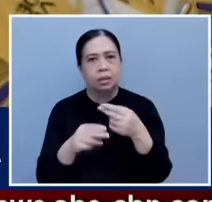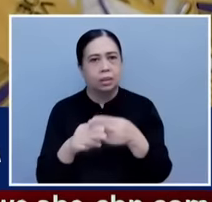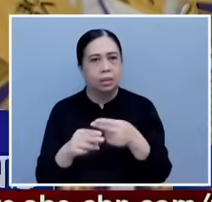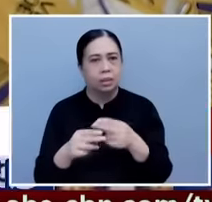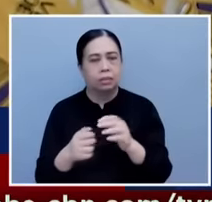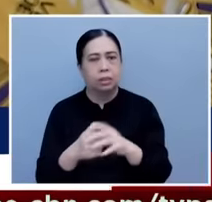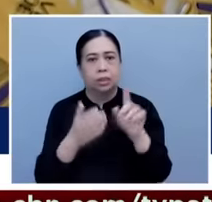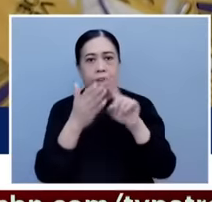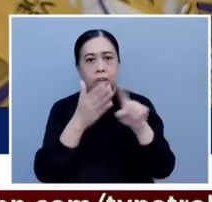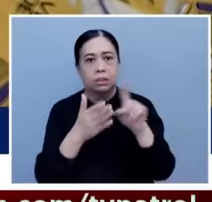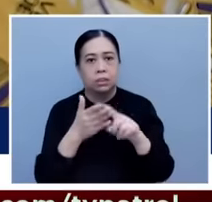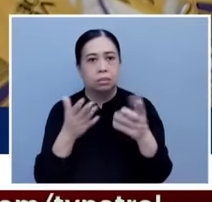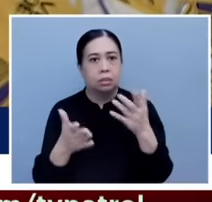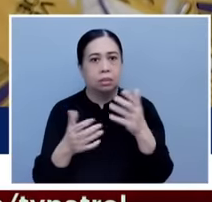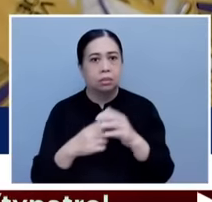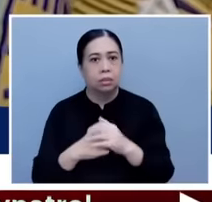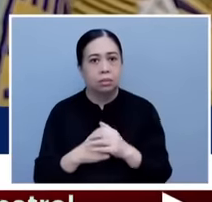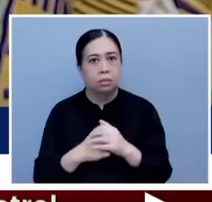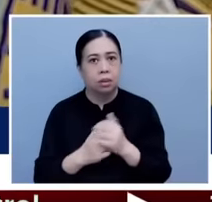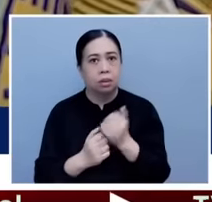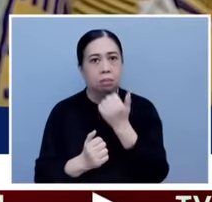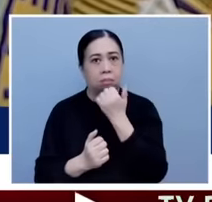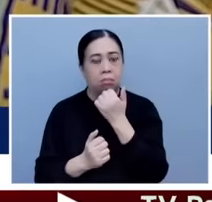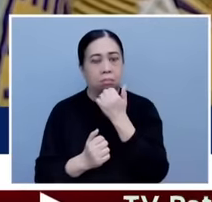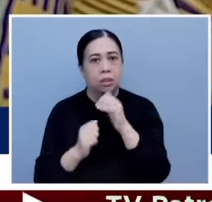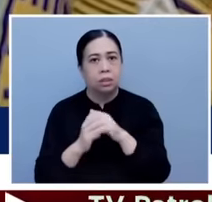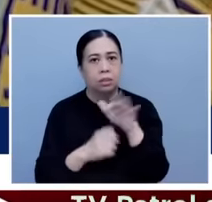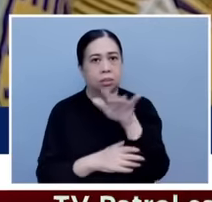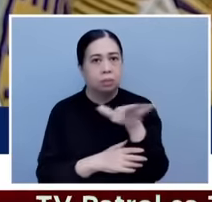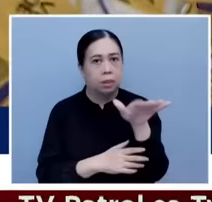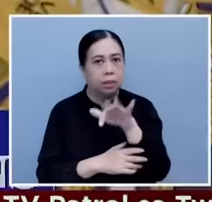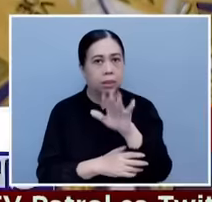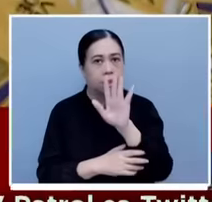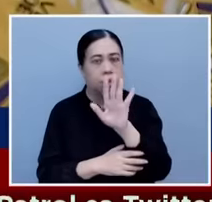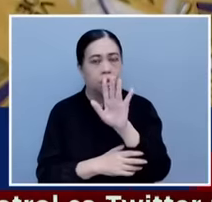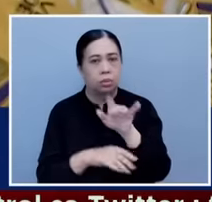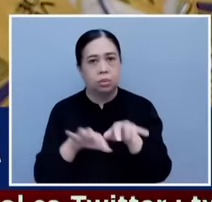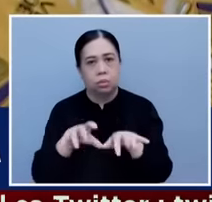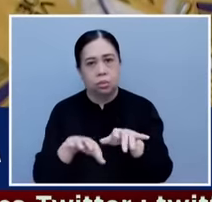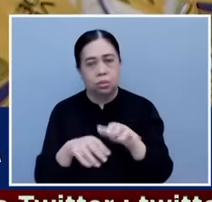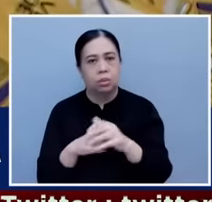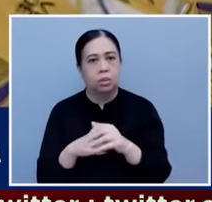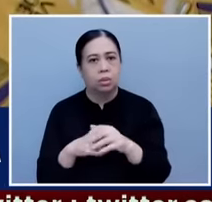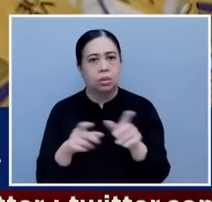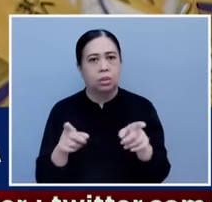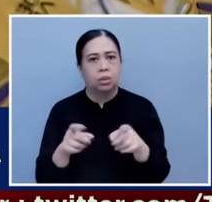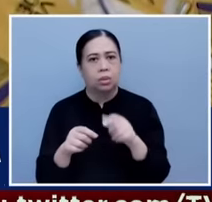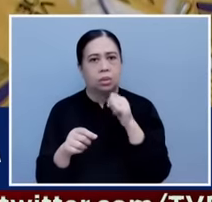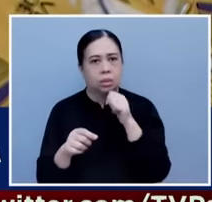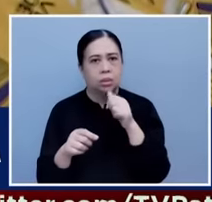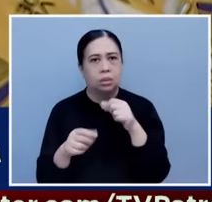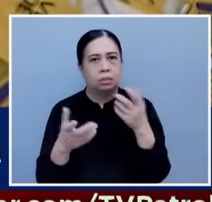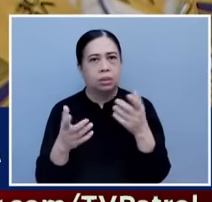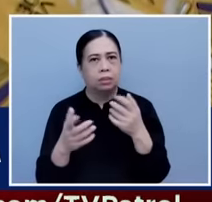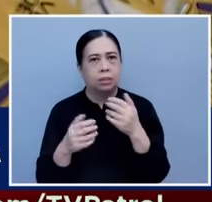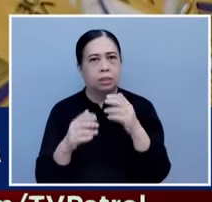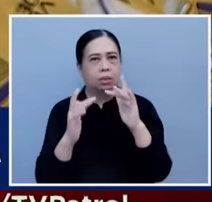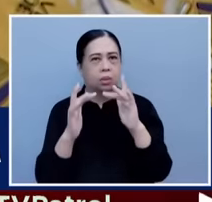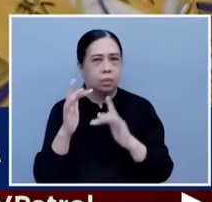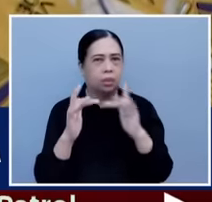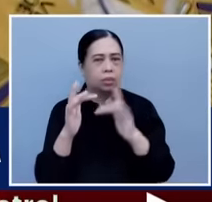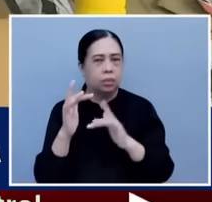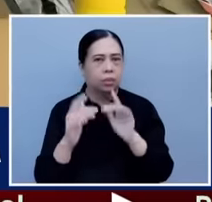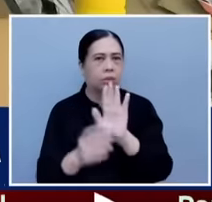nyo po kasi baka maya-maya mali po kasi yung spelling ng pagkakatype nyo. Hindi po nagda-down yung precinct finder, baka po mahina lang talaga ang